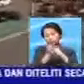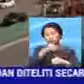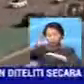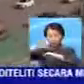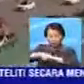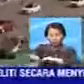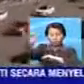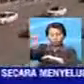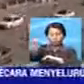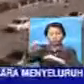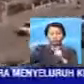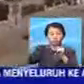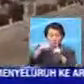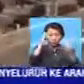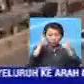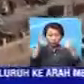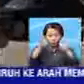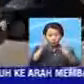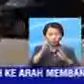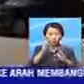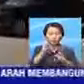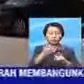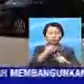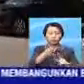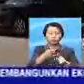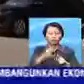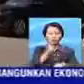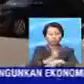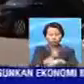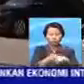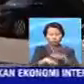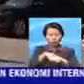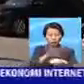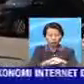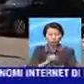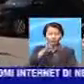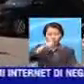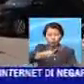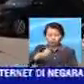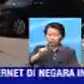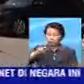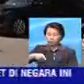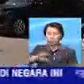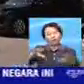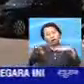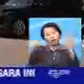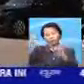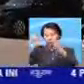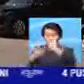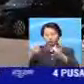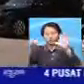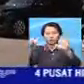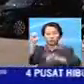eksport utama Yunan ke Malaysia adalah berasaskan pertanian esok timbalan Perdana Menteri akan menamatkan lawatan kerja enam